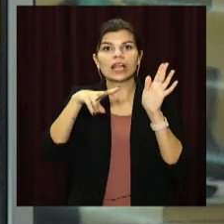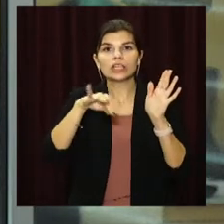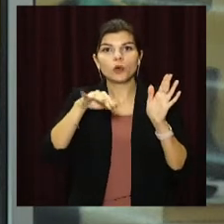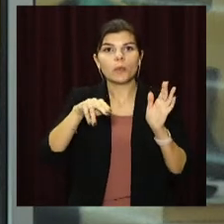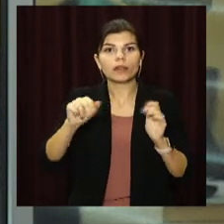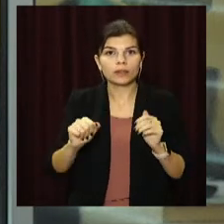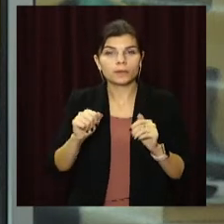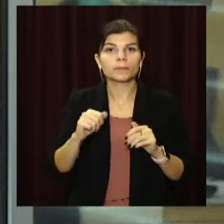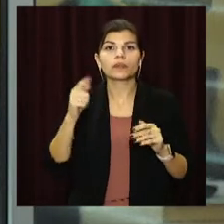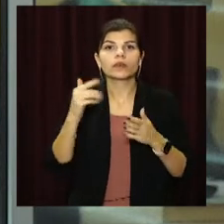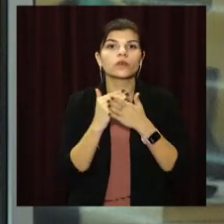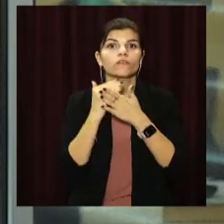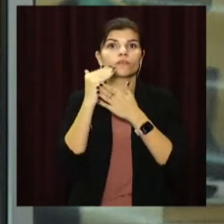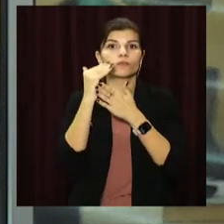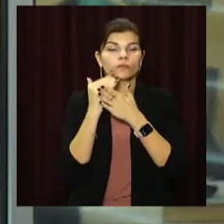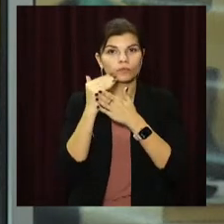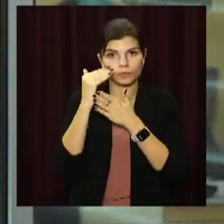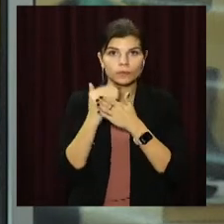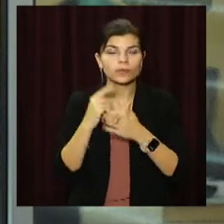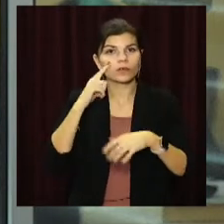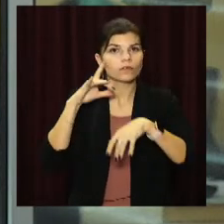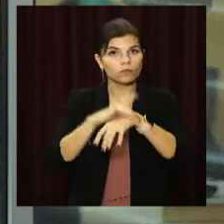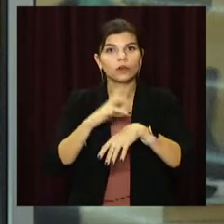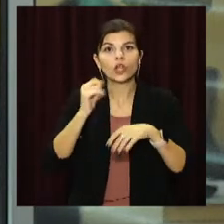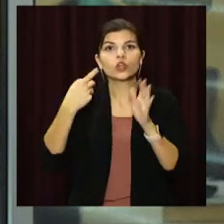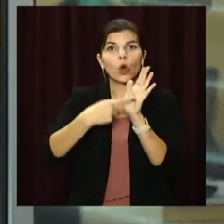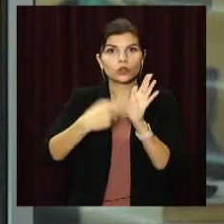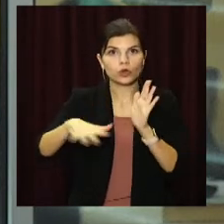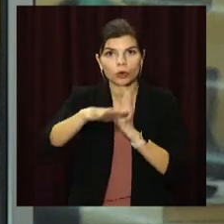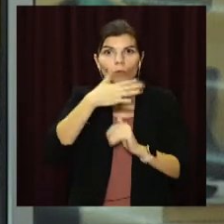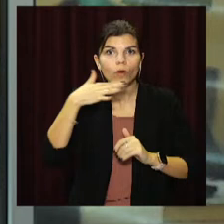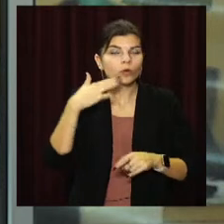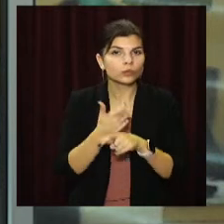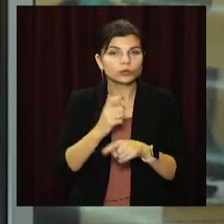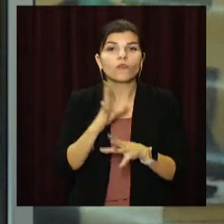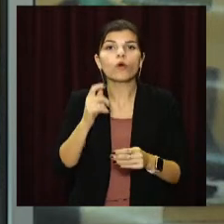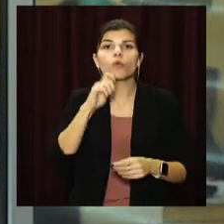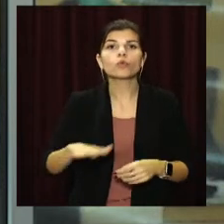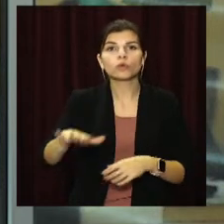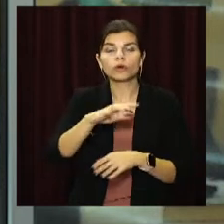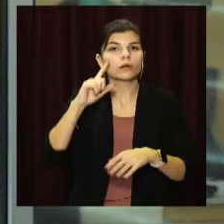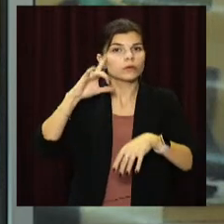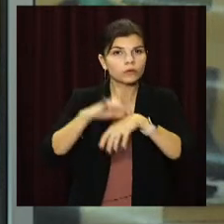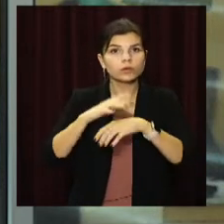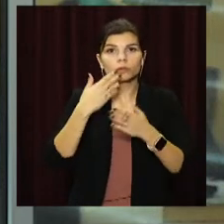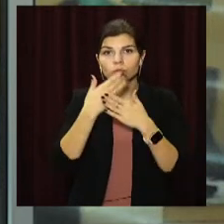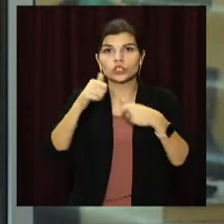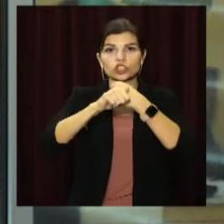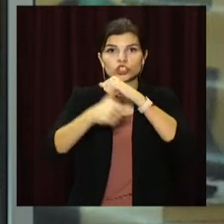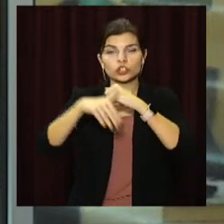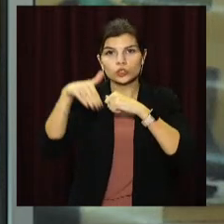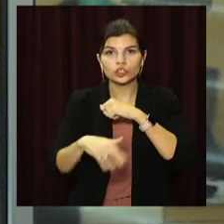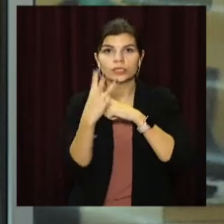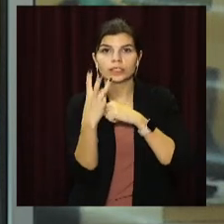листопада. Найвищий добовий приріст смертності зафіксували на Донеччині. Загалом в країні корону діагностували понад